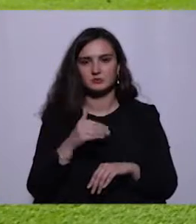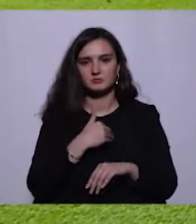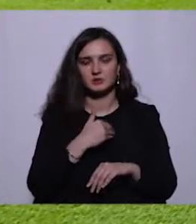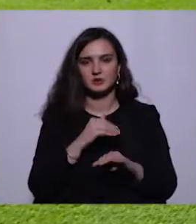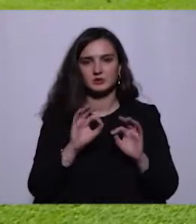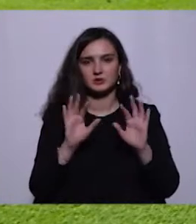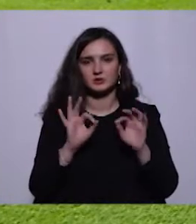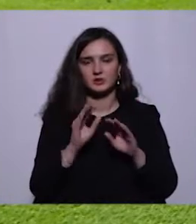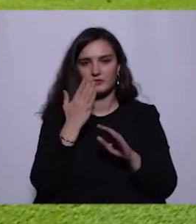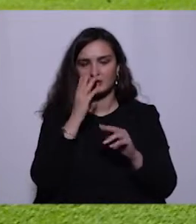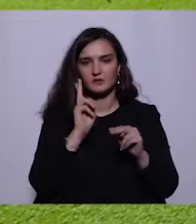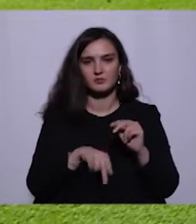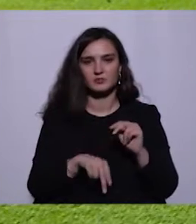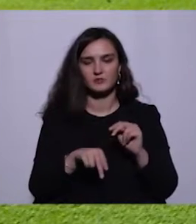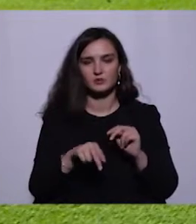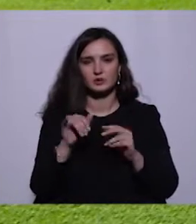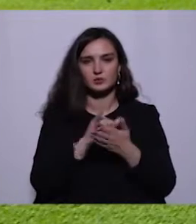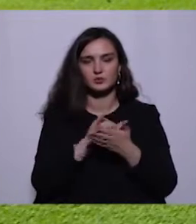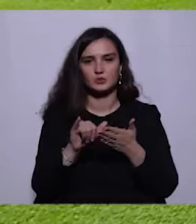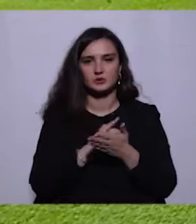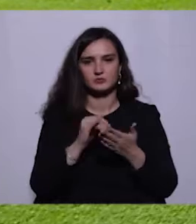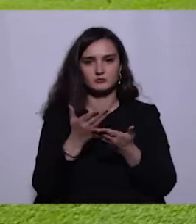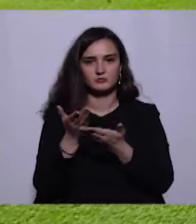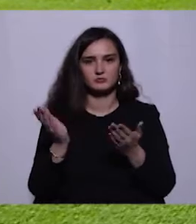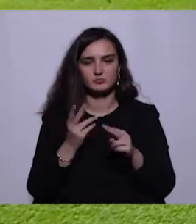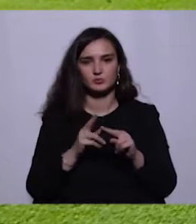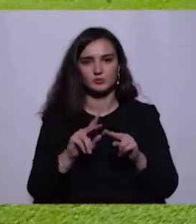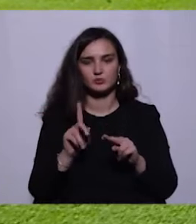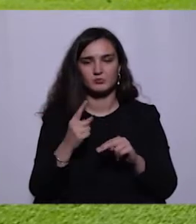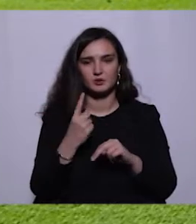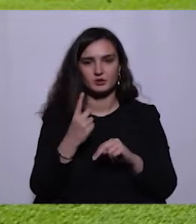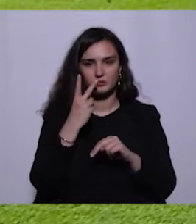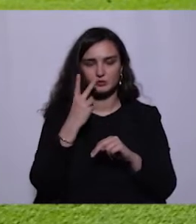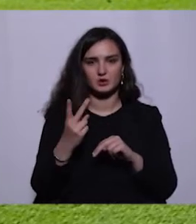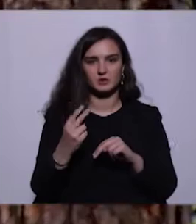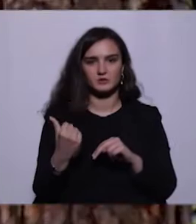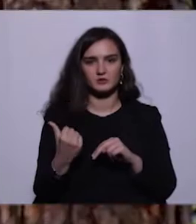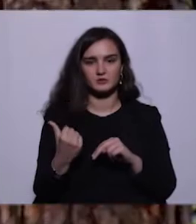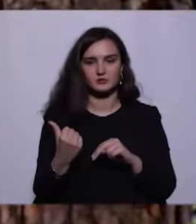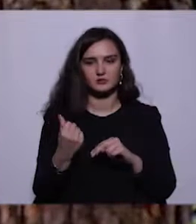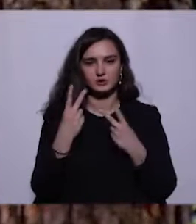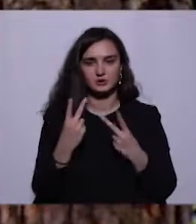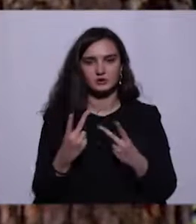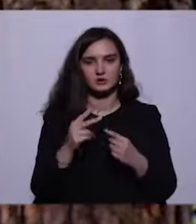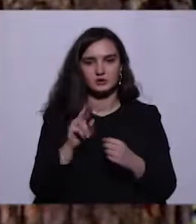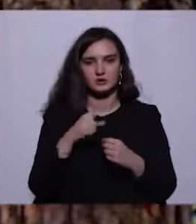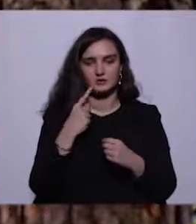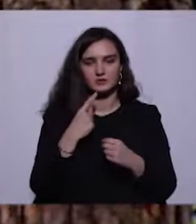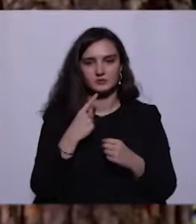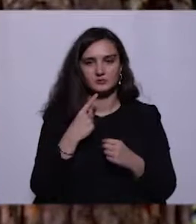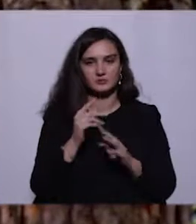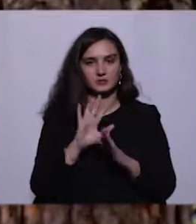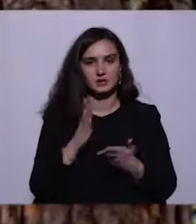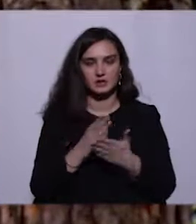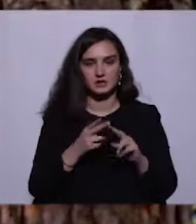მინდა გაკვეთილი დავამთავრო ნიუ-იორკის ხედით, იმიტომ რომ ერთი შეხედეთ და თქვით,